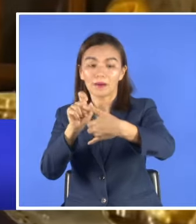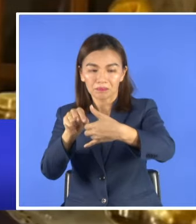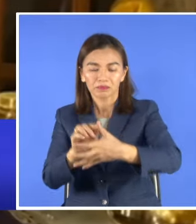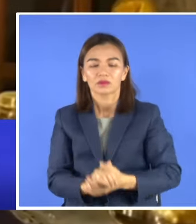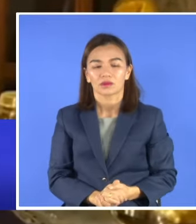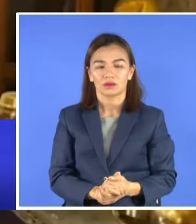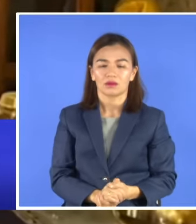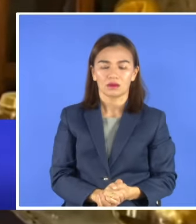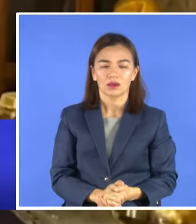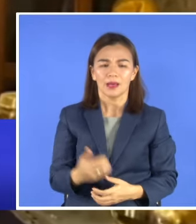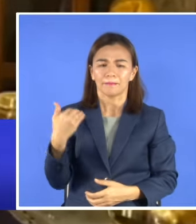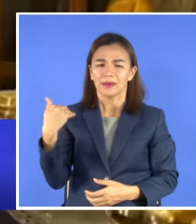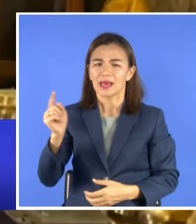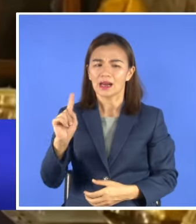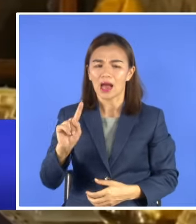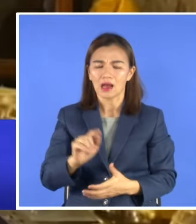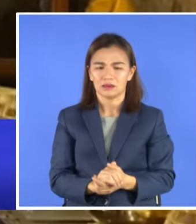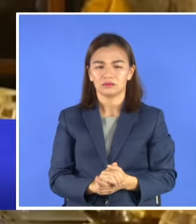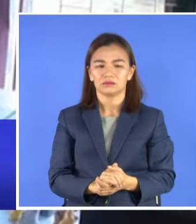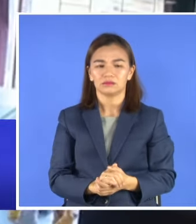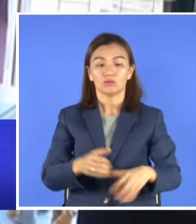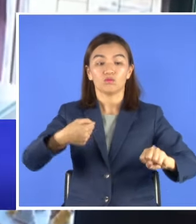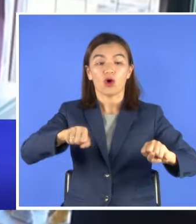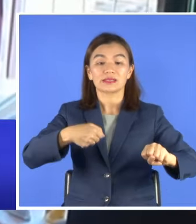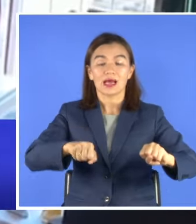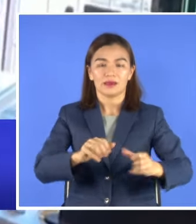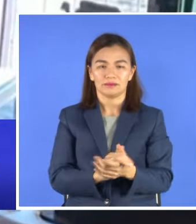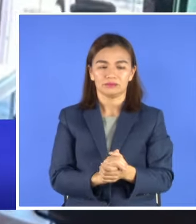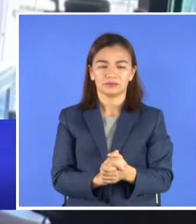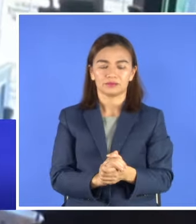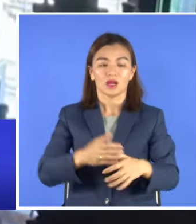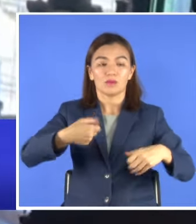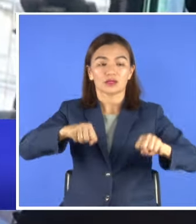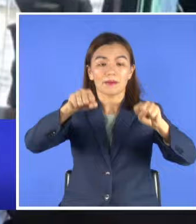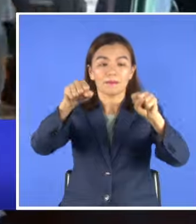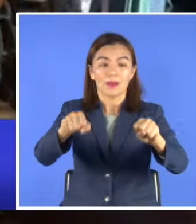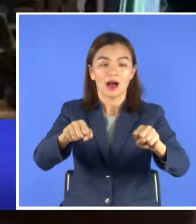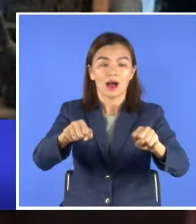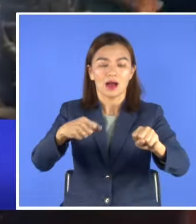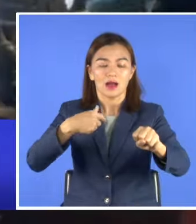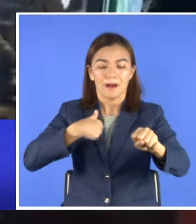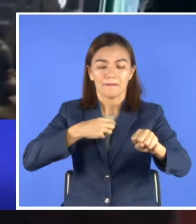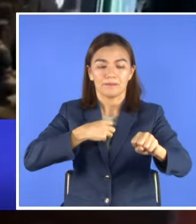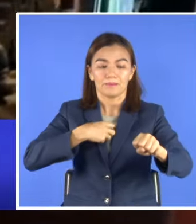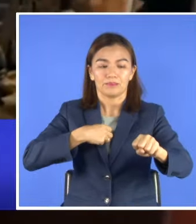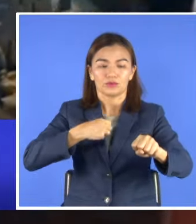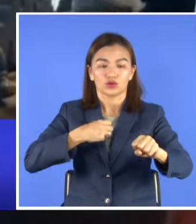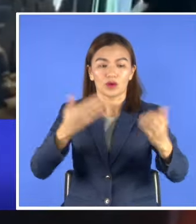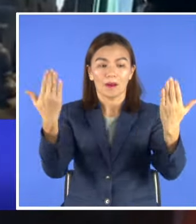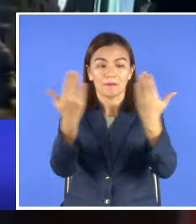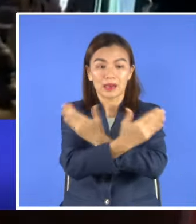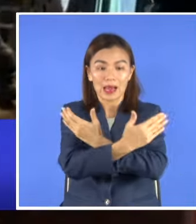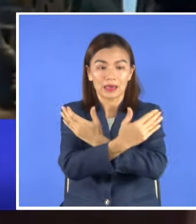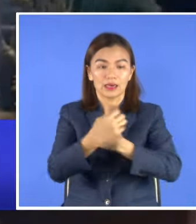ตุเนี่ยนะได้ขี่รถมอเตอร์ไซค์นะฮะเนี่ยและก็ได้เปลี่ยนชุดเป็นคารวาสนี่เห็นไหมนี่หัวหมอด้วยนะ